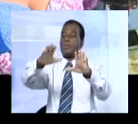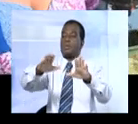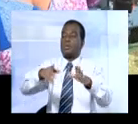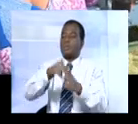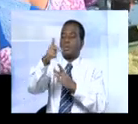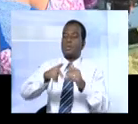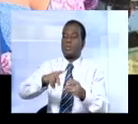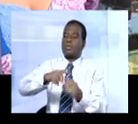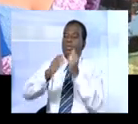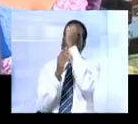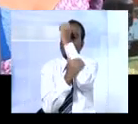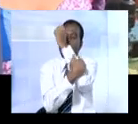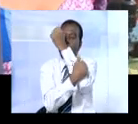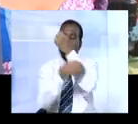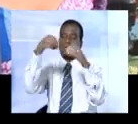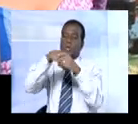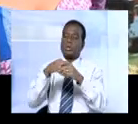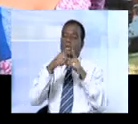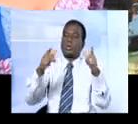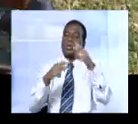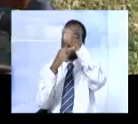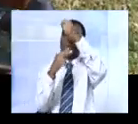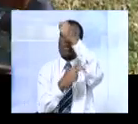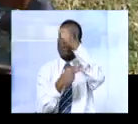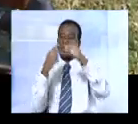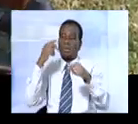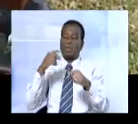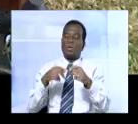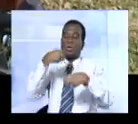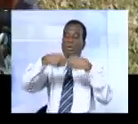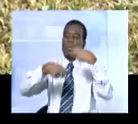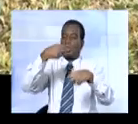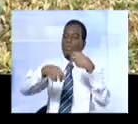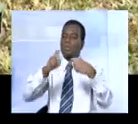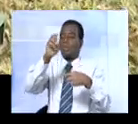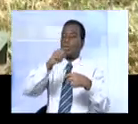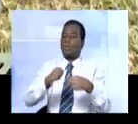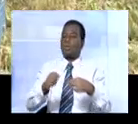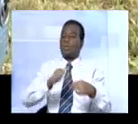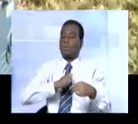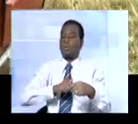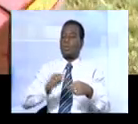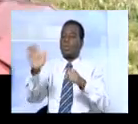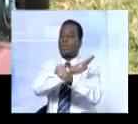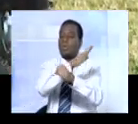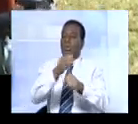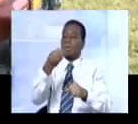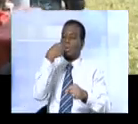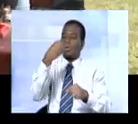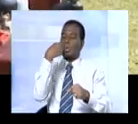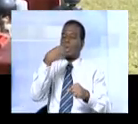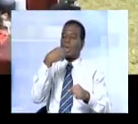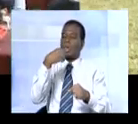plan manioc dans les Grands Ponts avec le programme des Nations Unies pour le développement. Le problème de l'autosuffisance